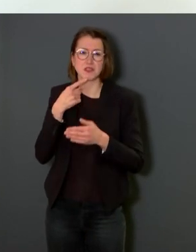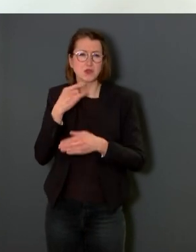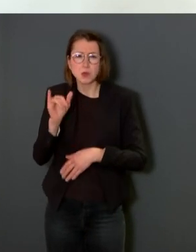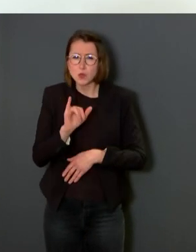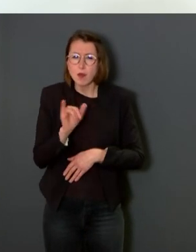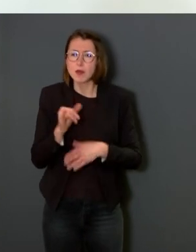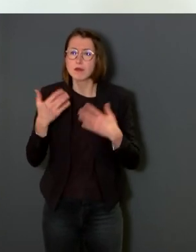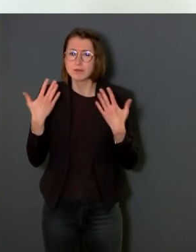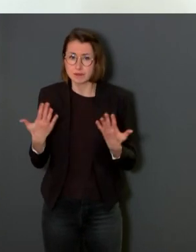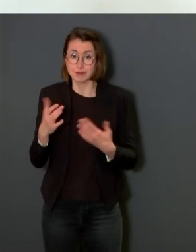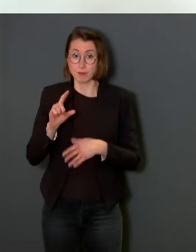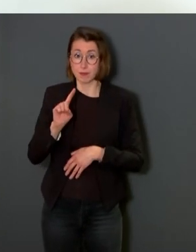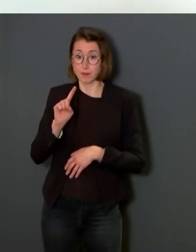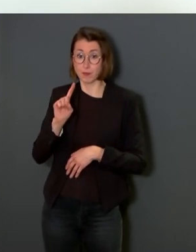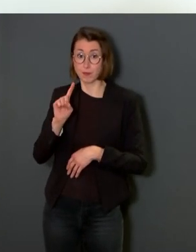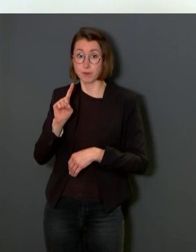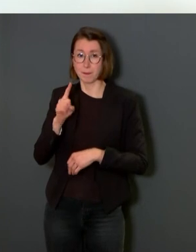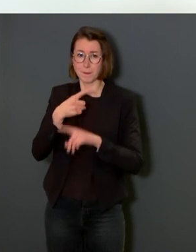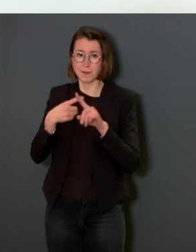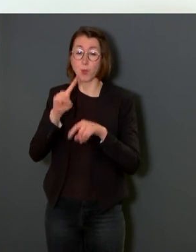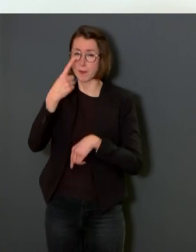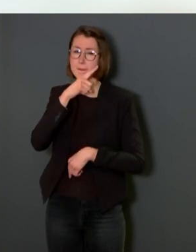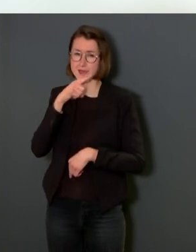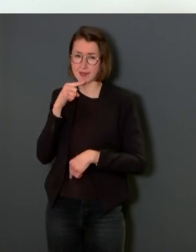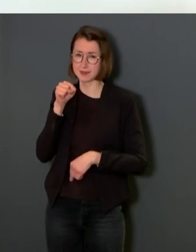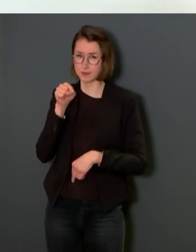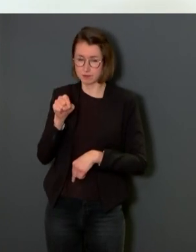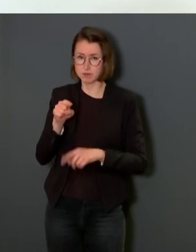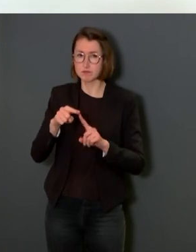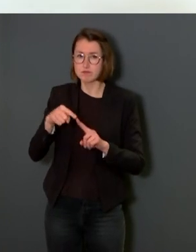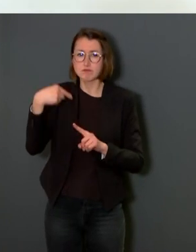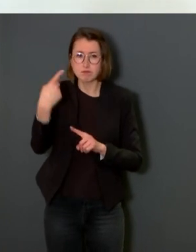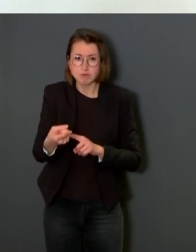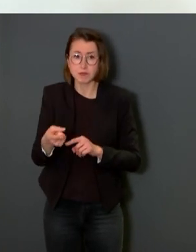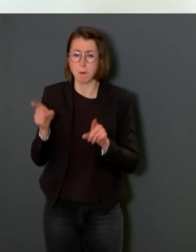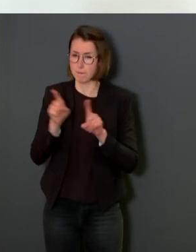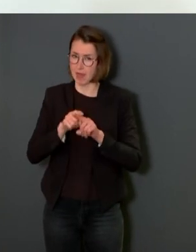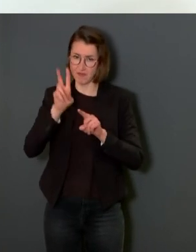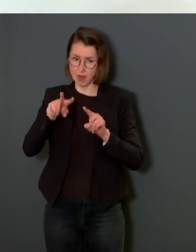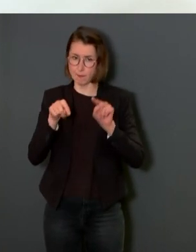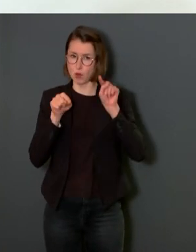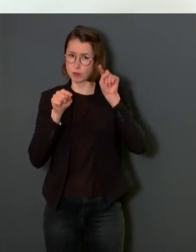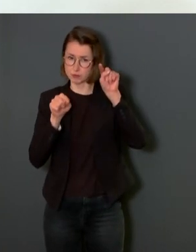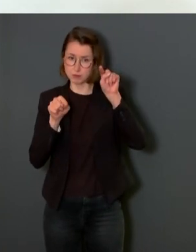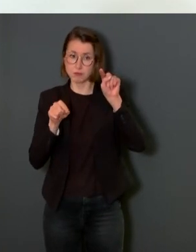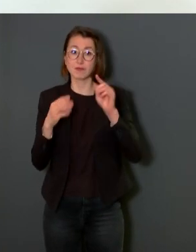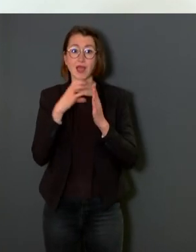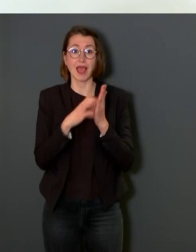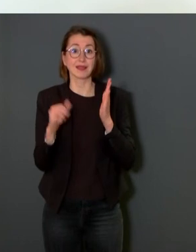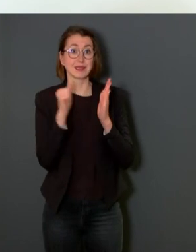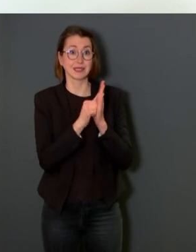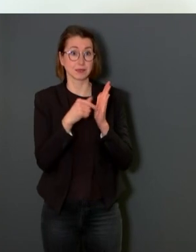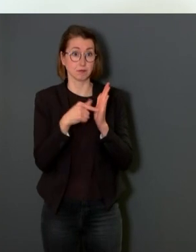de l'arrêté ministériel, comme du côté néerlandophone. Nous aurons alors la même attitude, c'est-à-dire